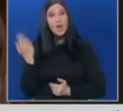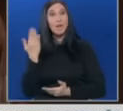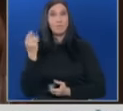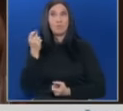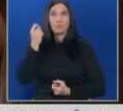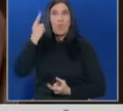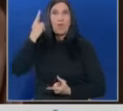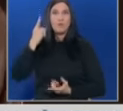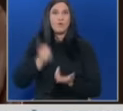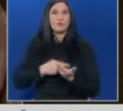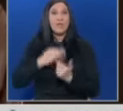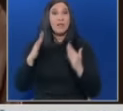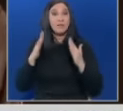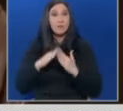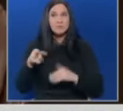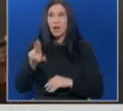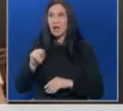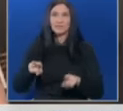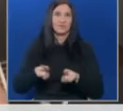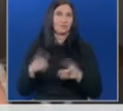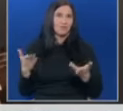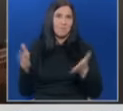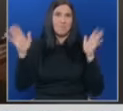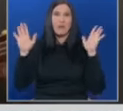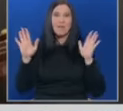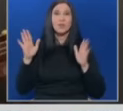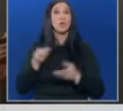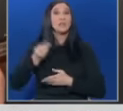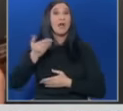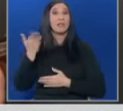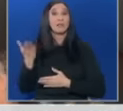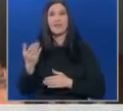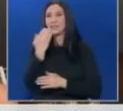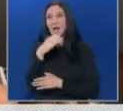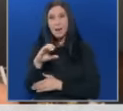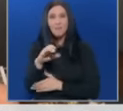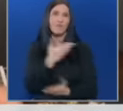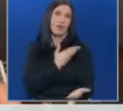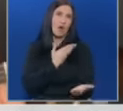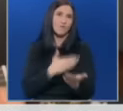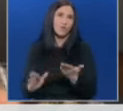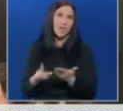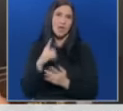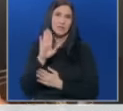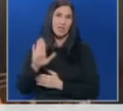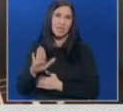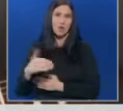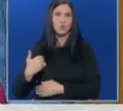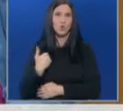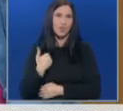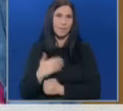във всеки дом. Сега го наричат предател. Цената на тези видеа е уволнение за него и жена му.